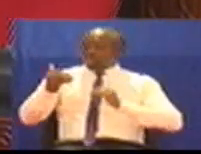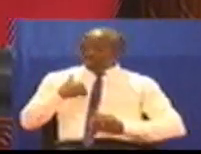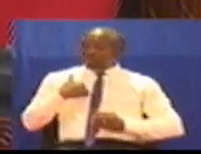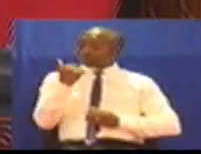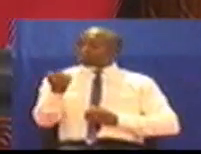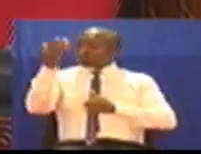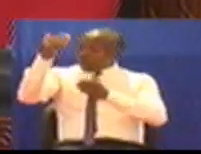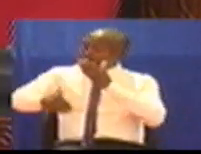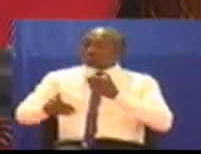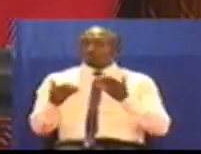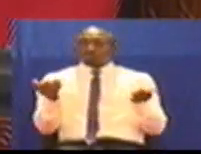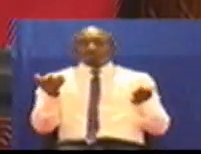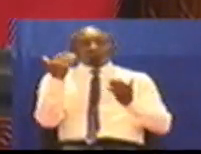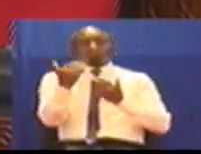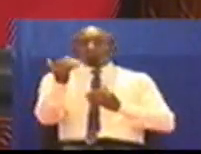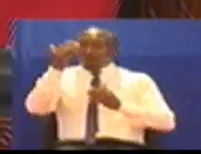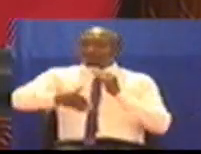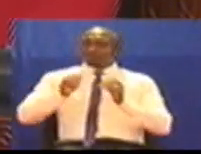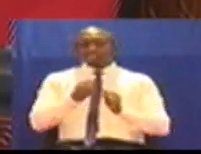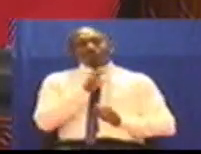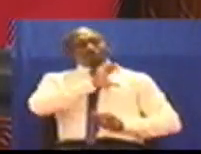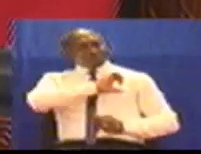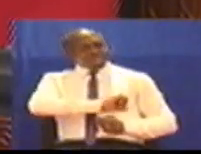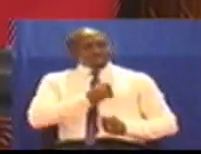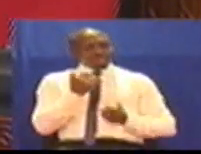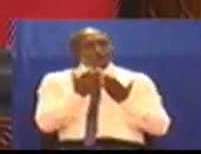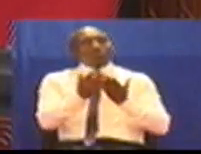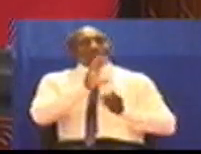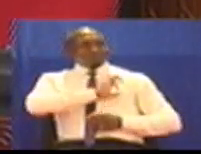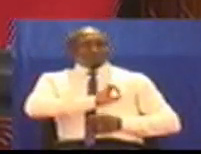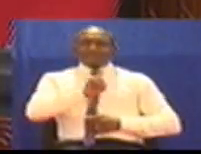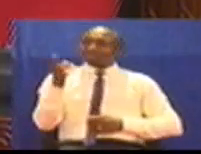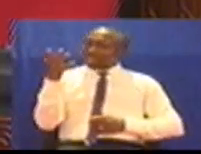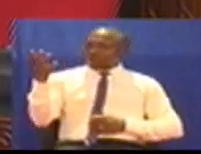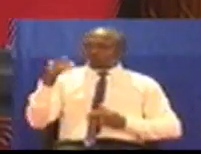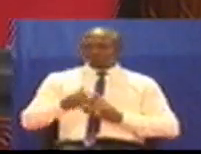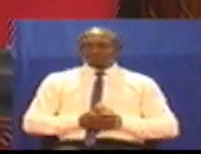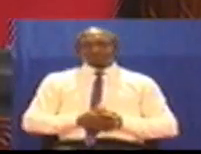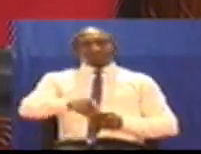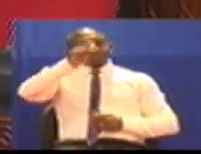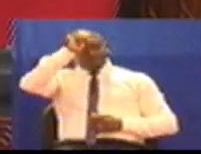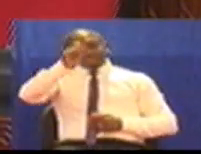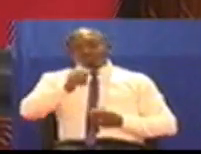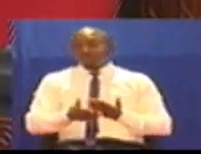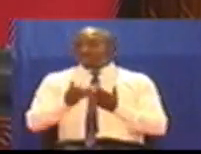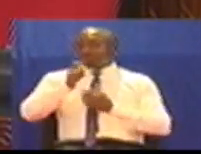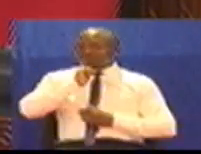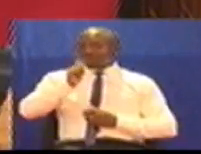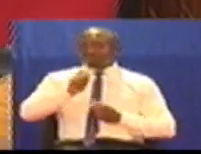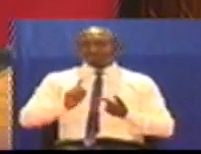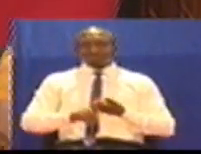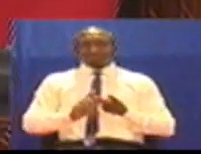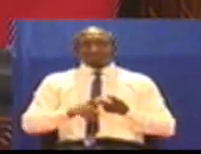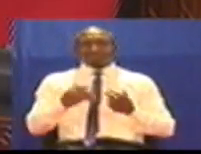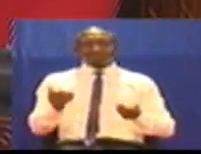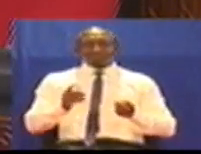wa mwisho, kwa hiyo naomba, na mtoto wa mwisho anahitaji kuvumiliwa, naomba univumilie kama dakika 5. Mheshimiwa Naibu Spika, naomba nizungumze swala moja,